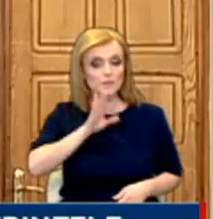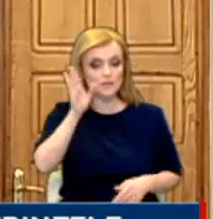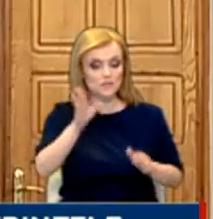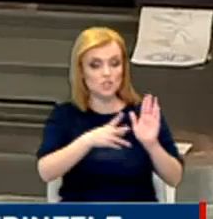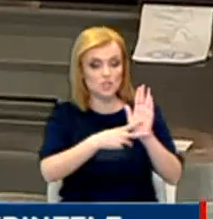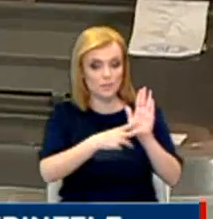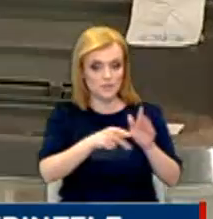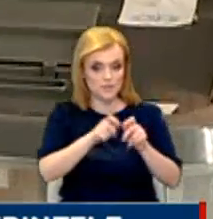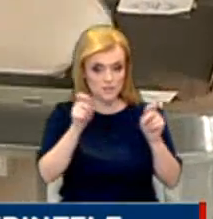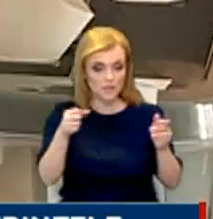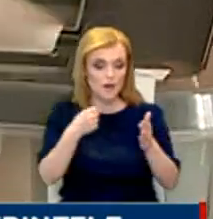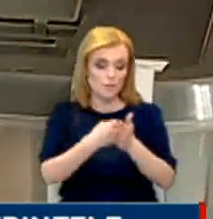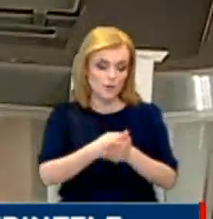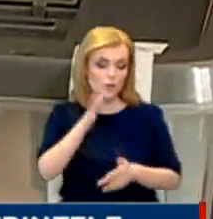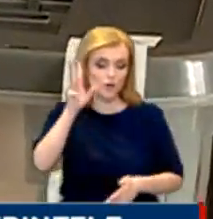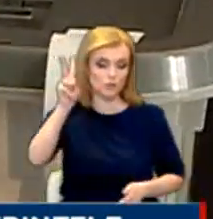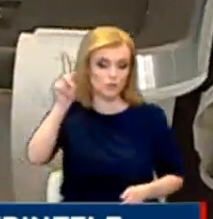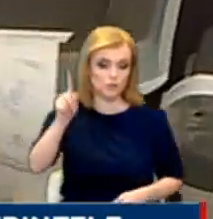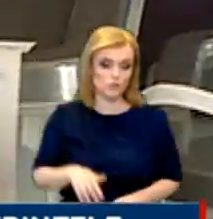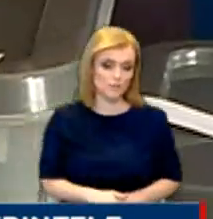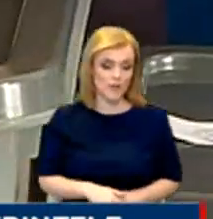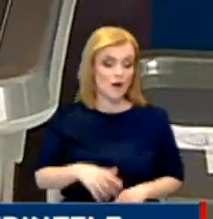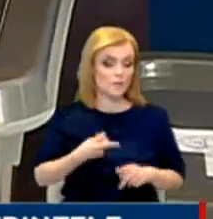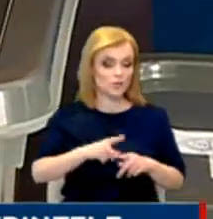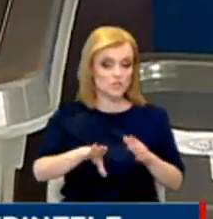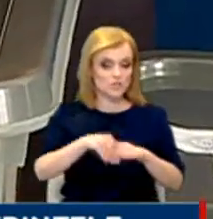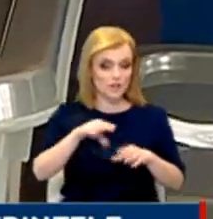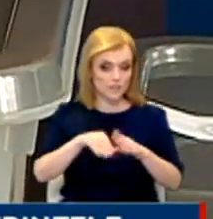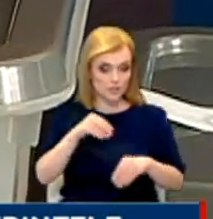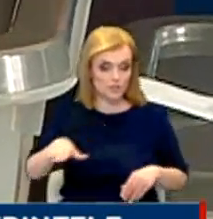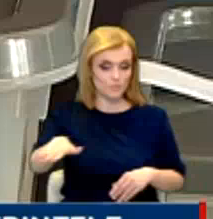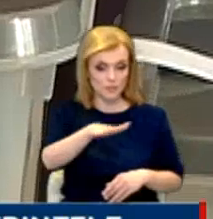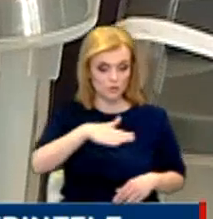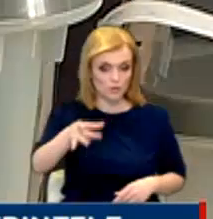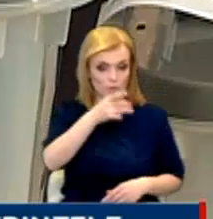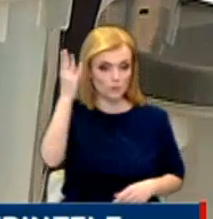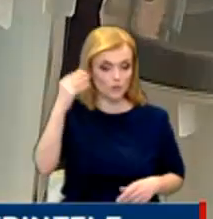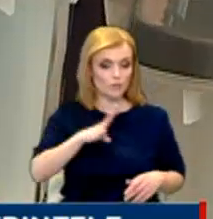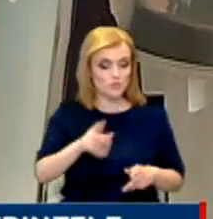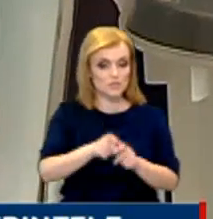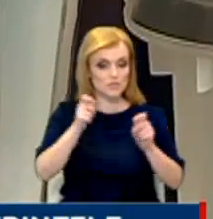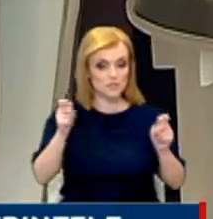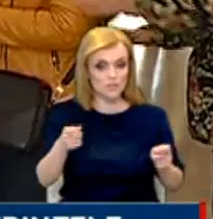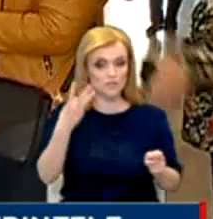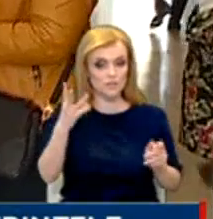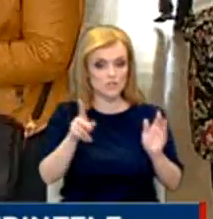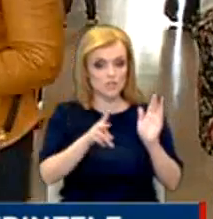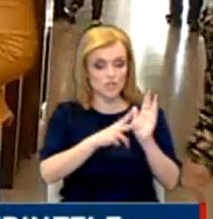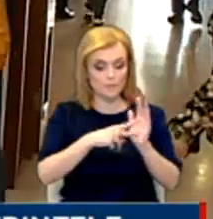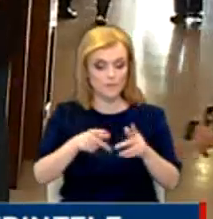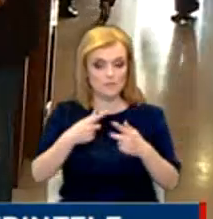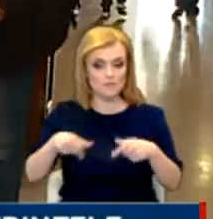21. Pentru alegerile prezidențiale din România pe teritoriul Republicii Moldova Moldova au fost deschise 37 de